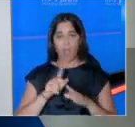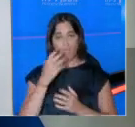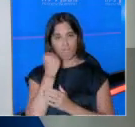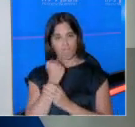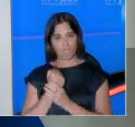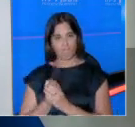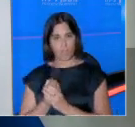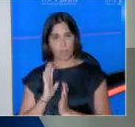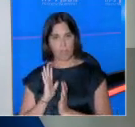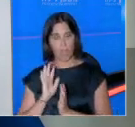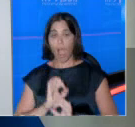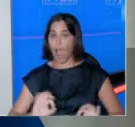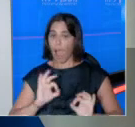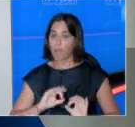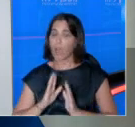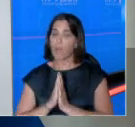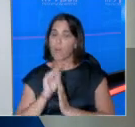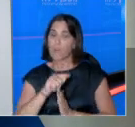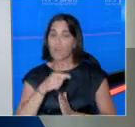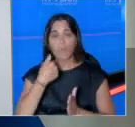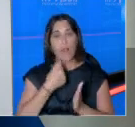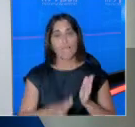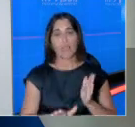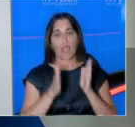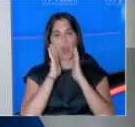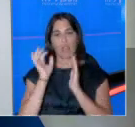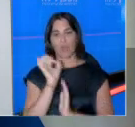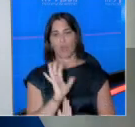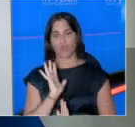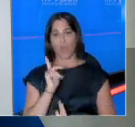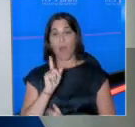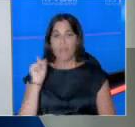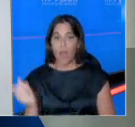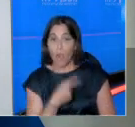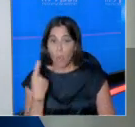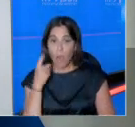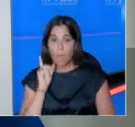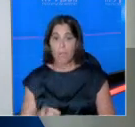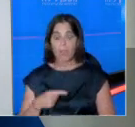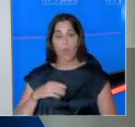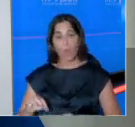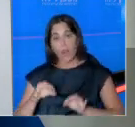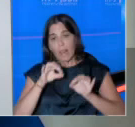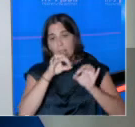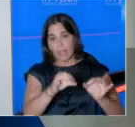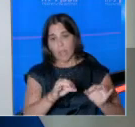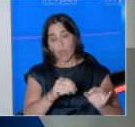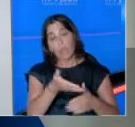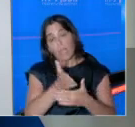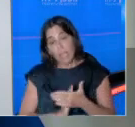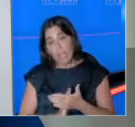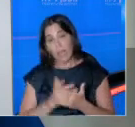איפוק. אף אחד לא יתבקש לוותר על האידיאולוגיה שלו, אבל כולם יצטרכו לדחות את מימוש